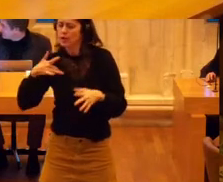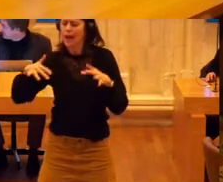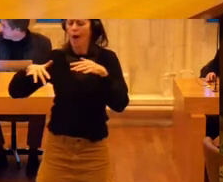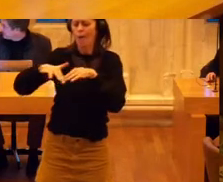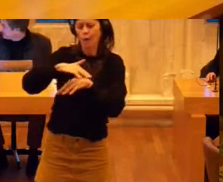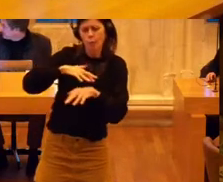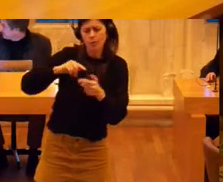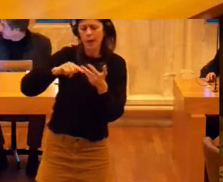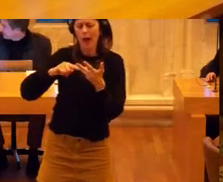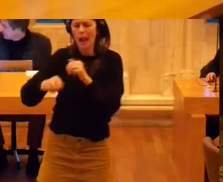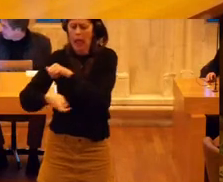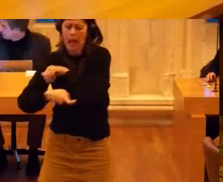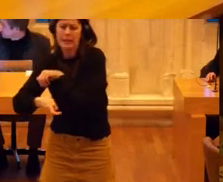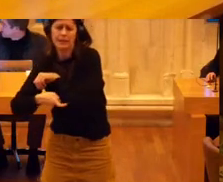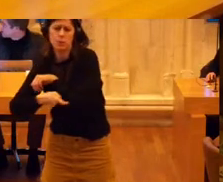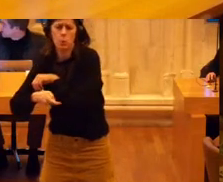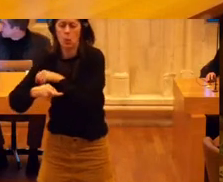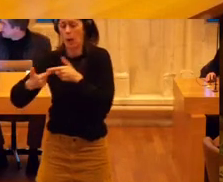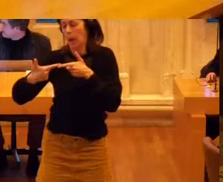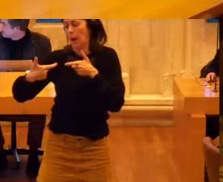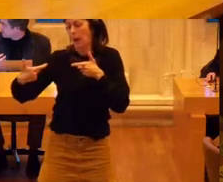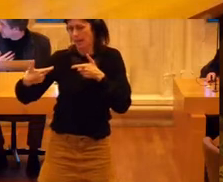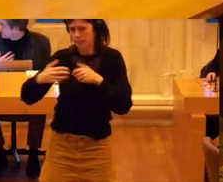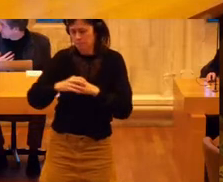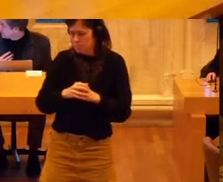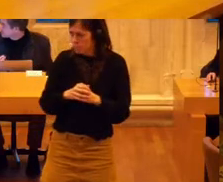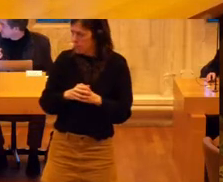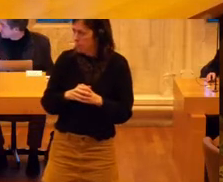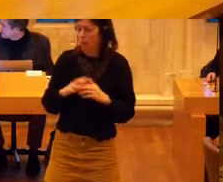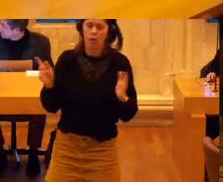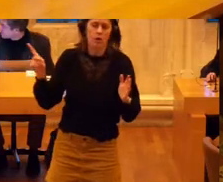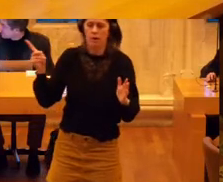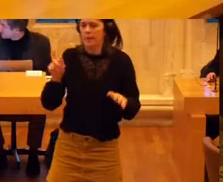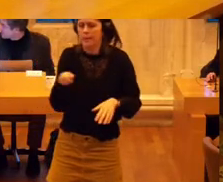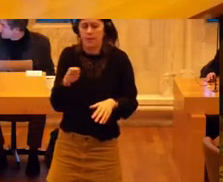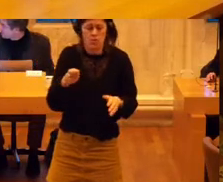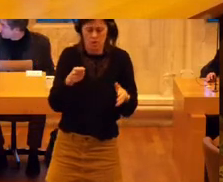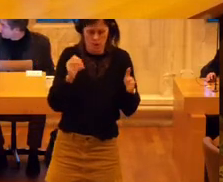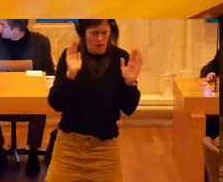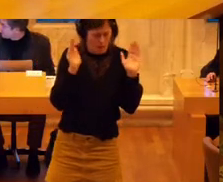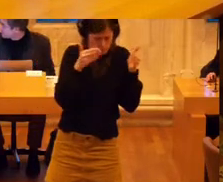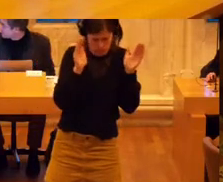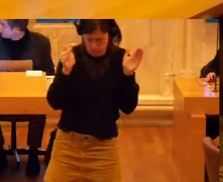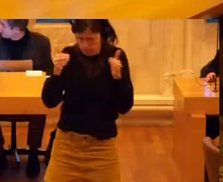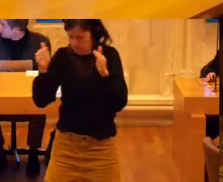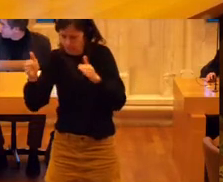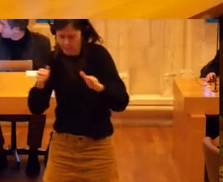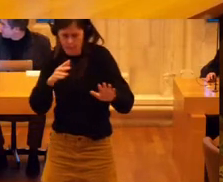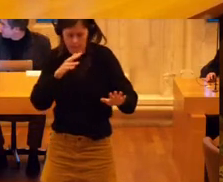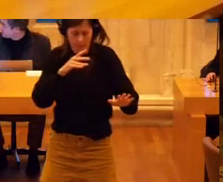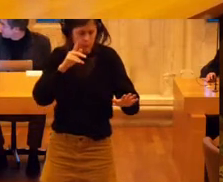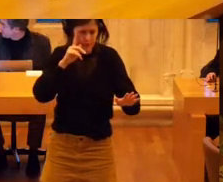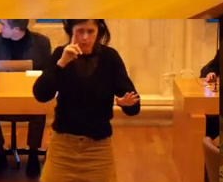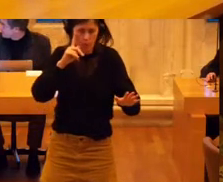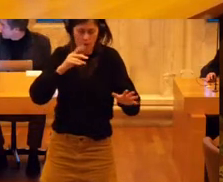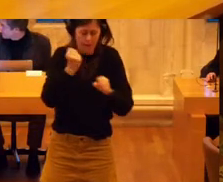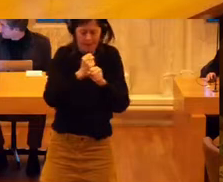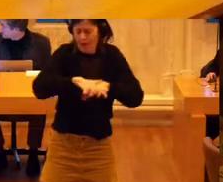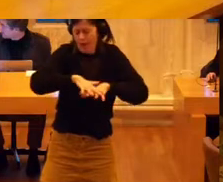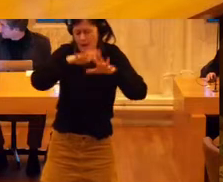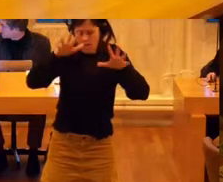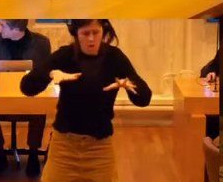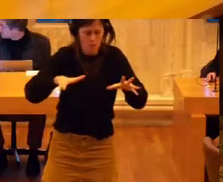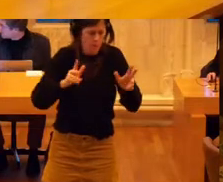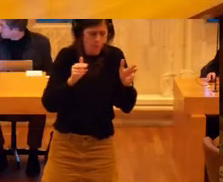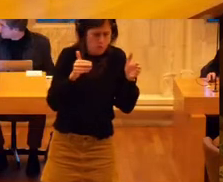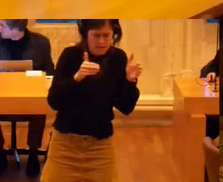addictions, etc. Alors, on ne peut pas être sur tous les fronts, bien entendu, parce que ce sont des champs immenses.